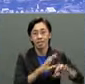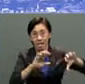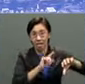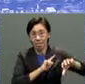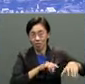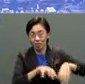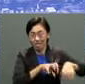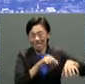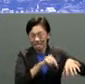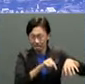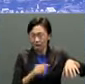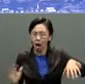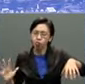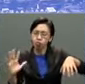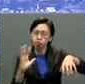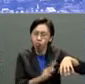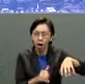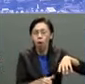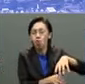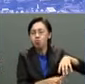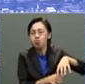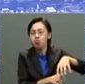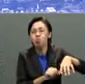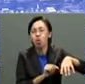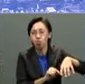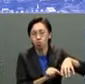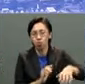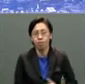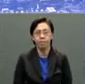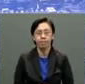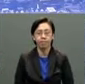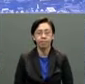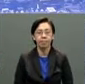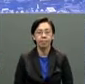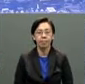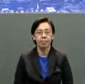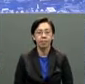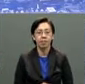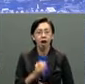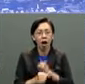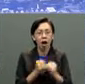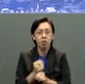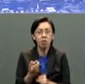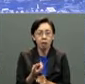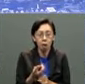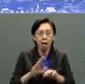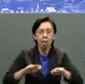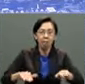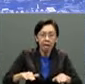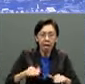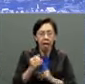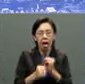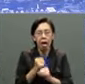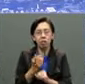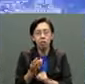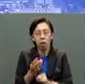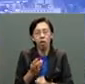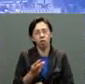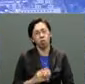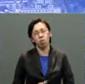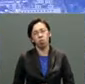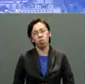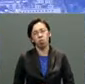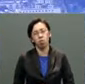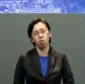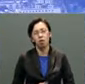นี้เนี่ยก็มากลับมาถึงบ้านเราถึงแม้จะเป็นคนที่อายุน้อยๆเป็นเด็กเป็นอะไรทั้งหลายเนี่ยเป็นความละเอียดอ่อนเมื่อเช้านี้ผม